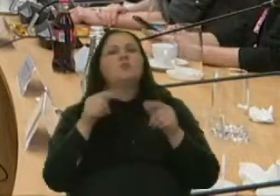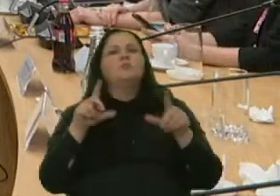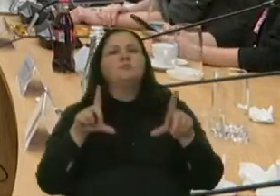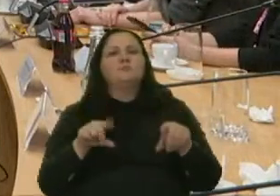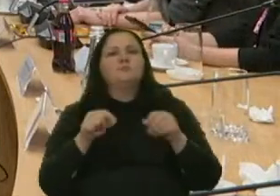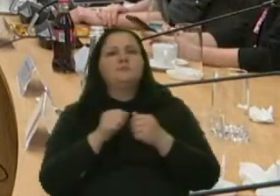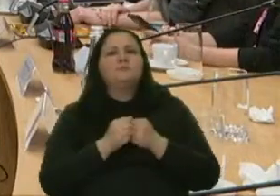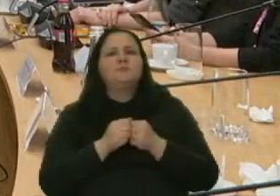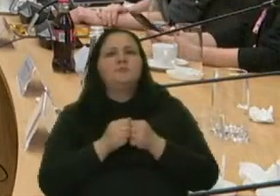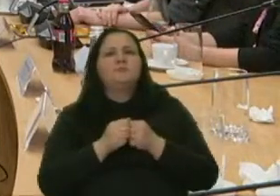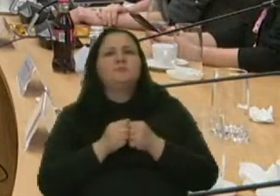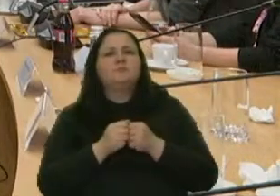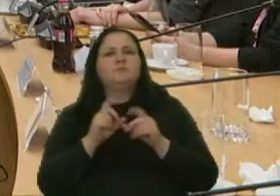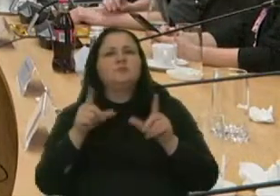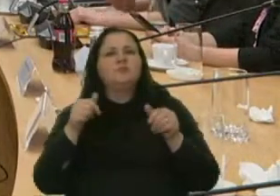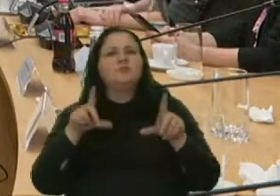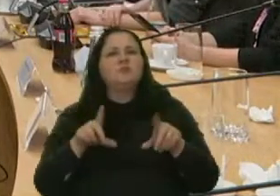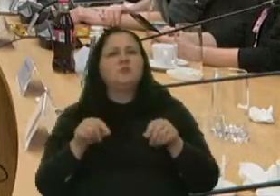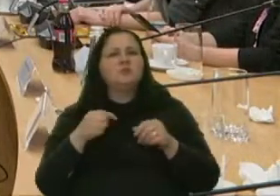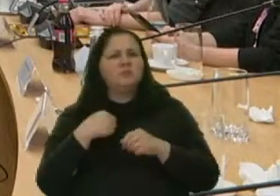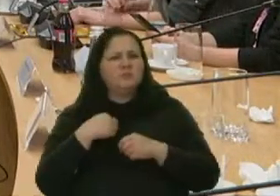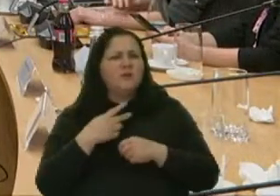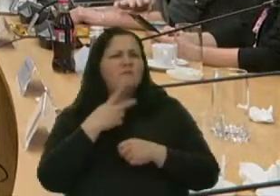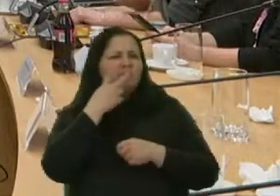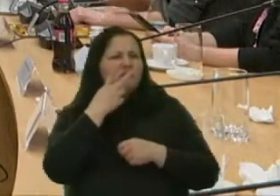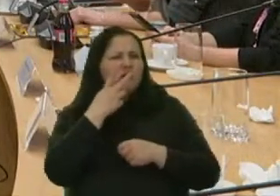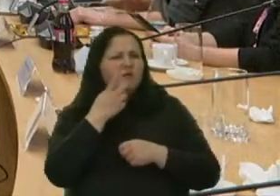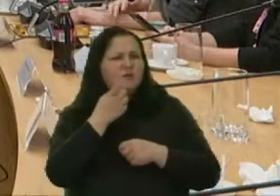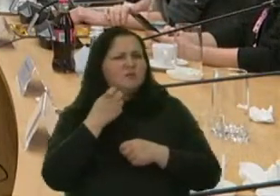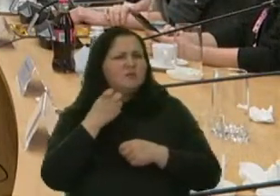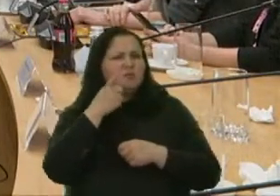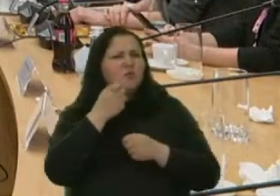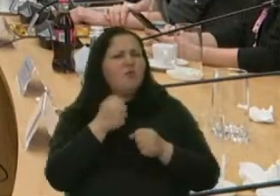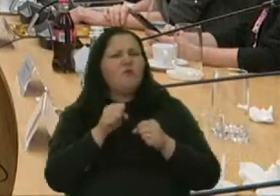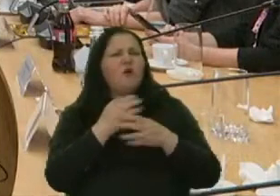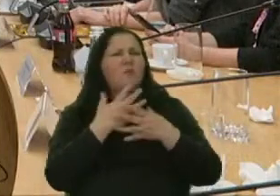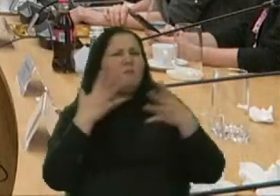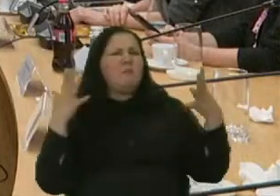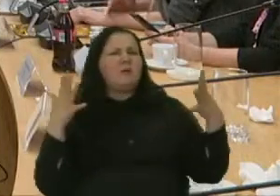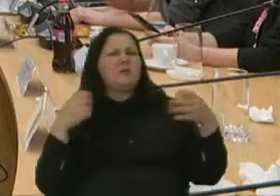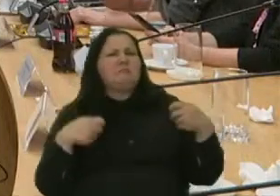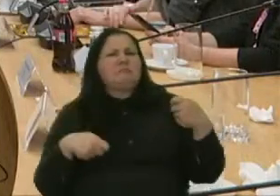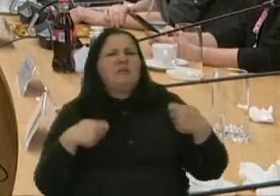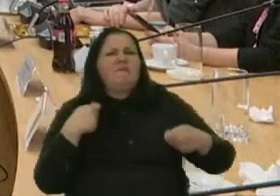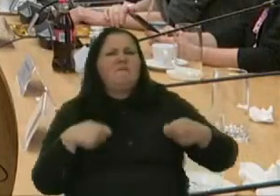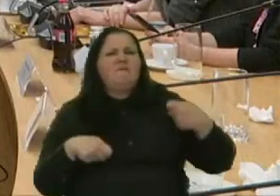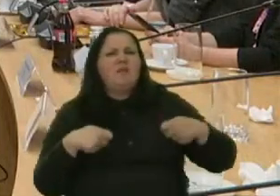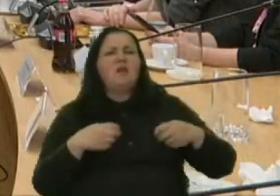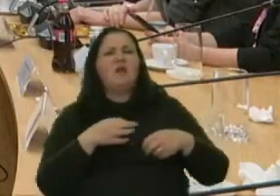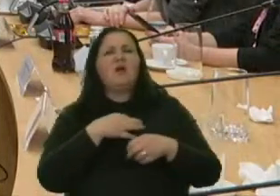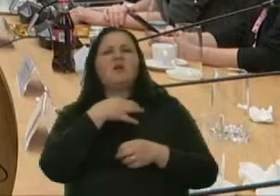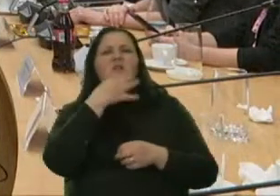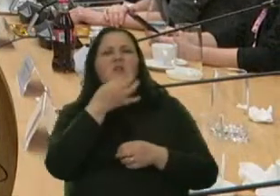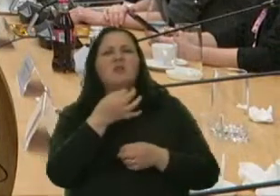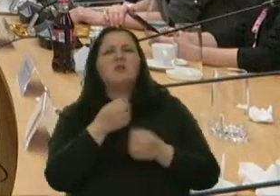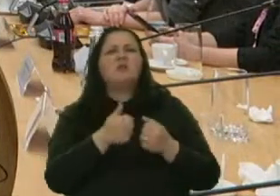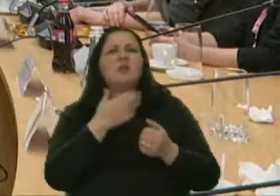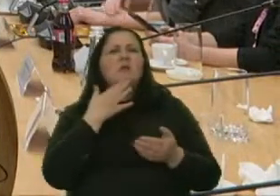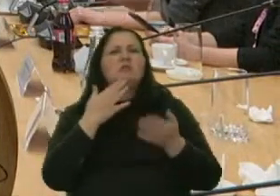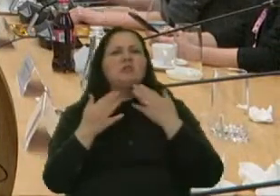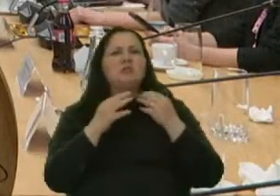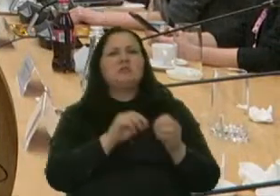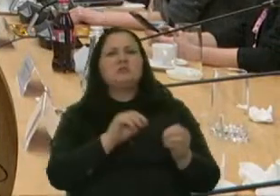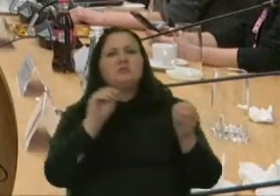președinte Domnule primar constat din partea dumneavoastră O foarte mare flexibilitatea declarațiilor de la o ședință la